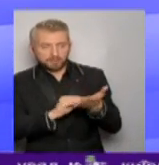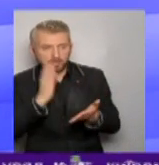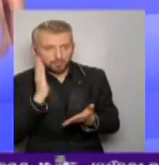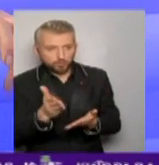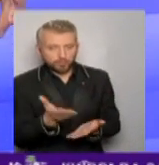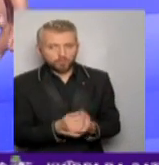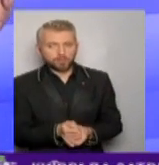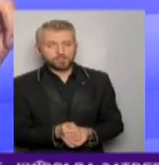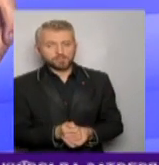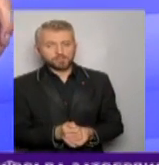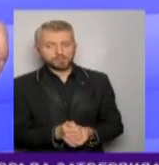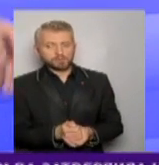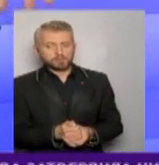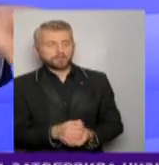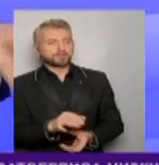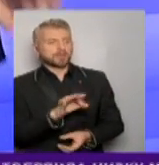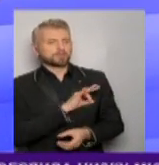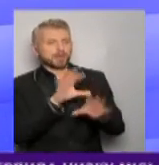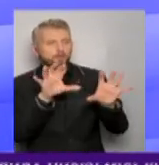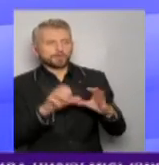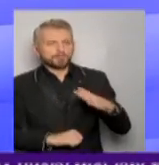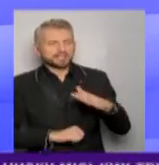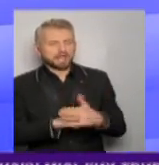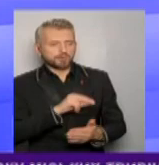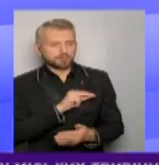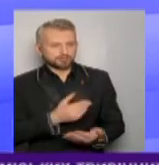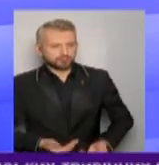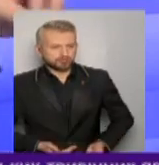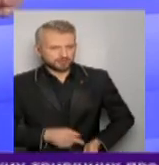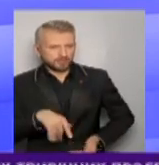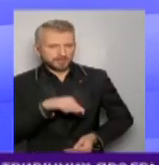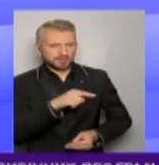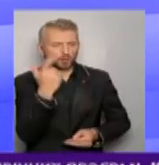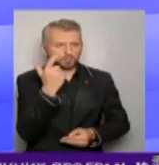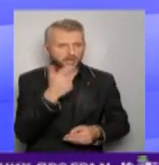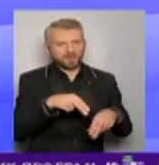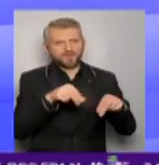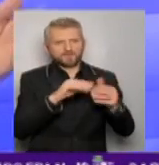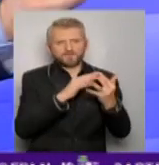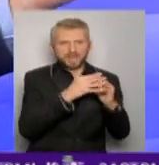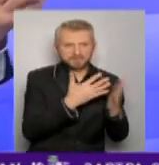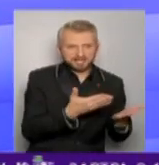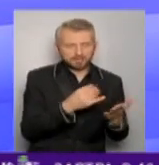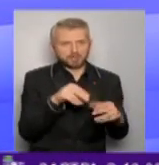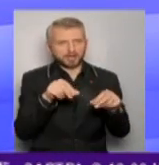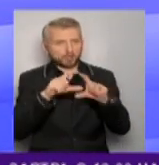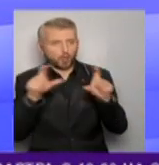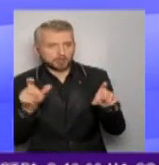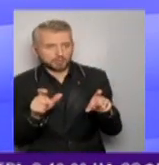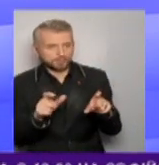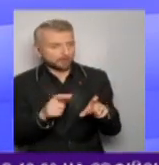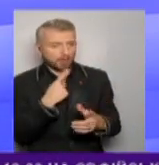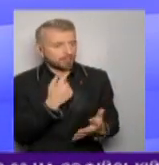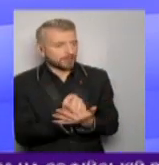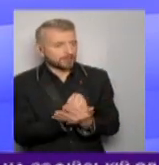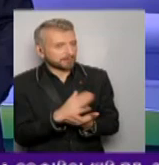якраз правові підстави функціонування всіх цих господарств, от фермерства аж до агрохолдингу. Ну не приймає же олігархат